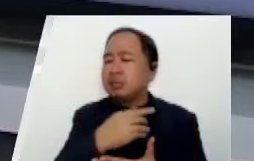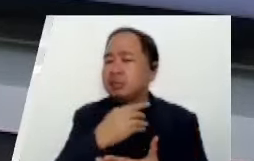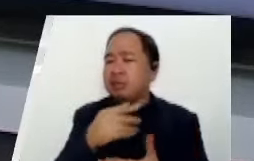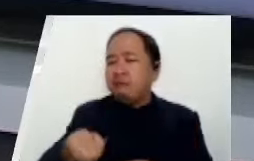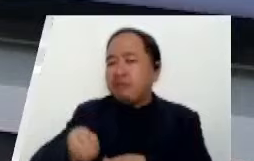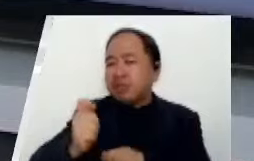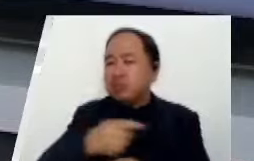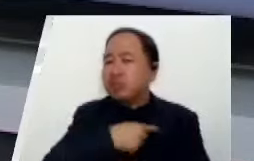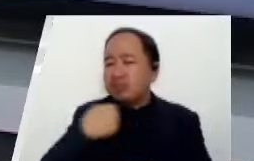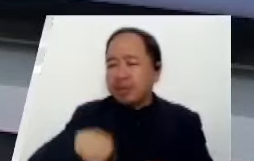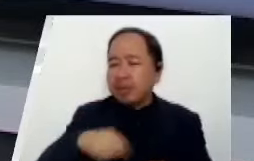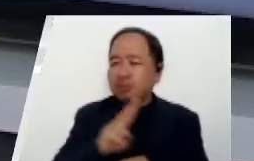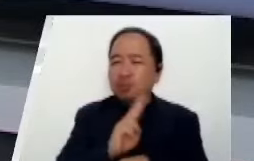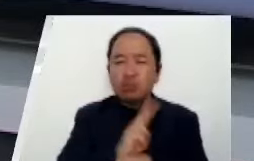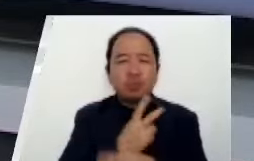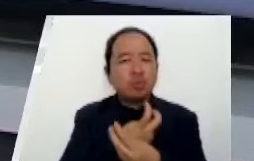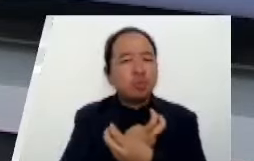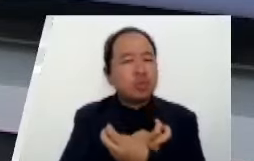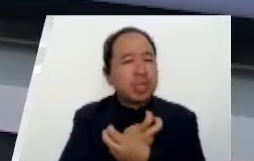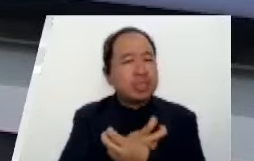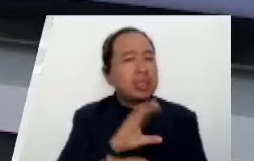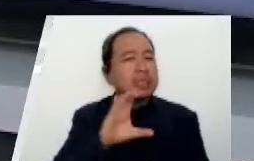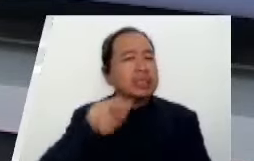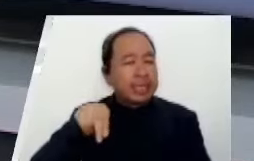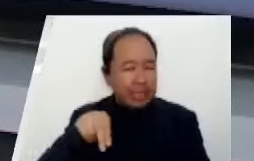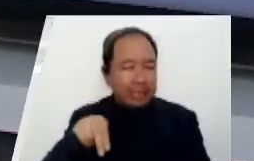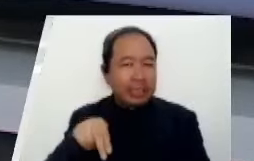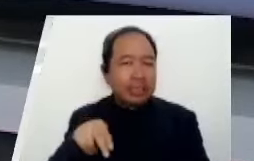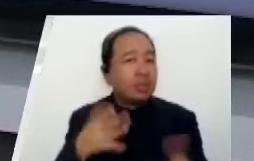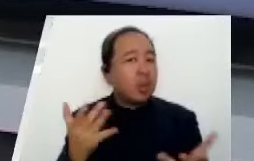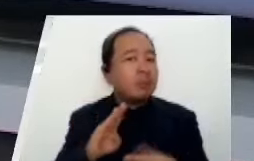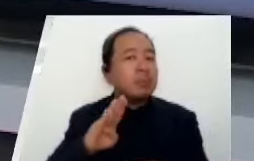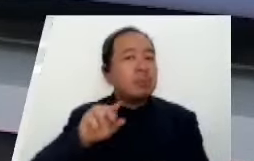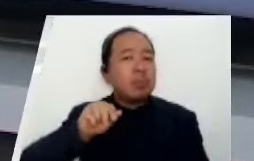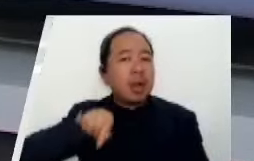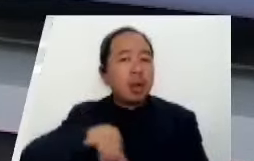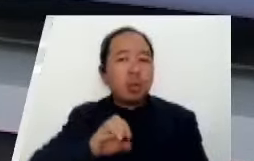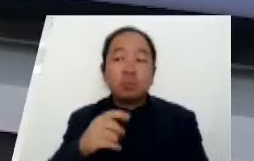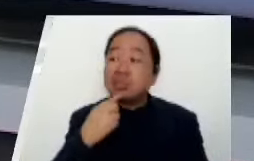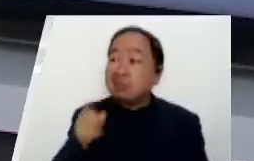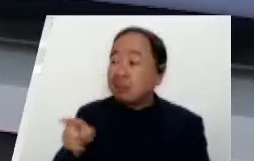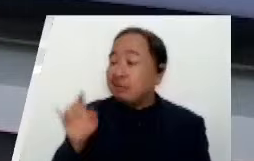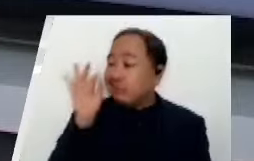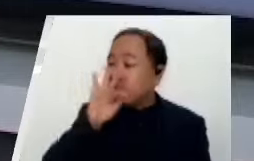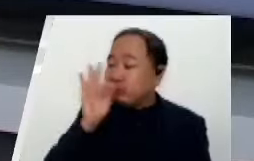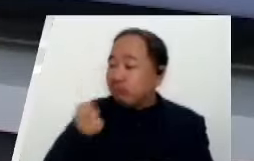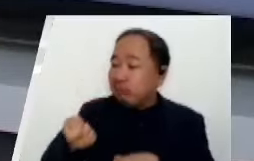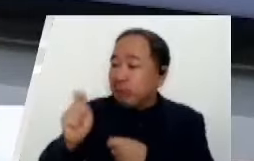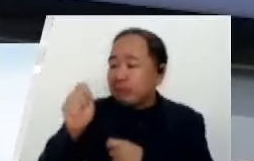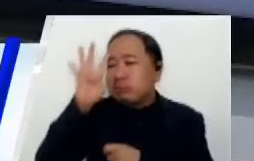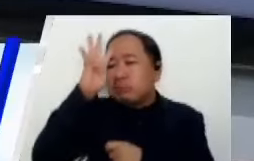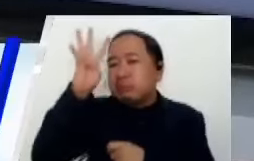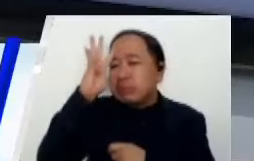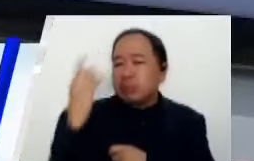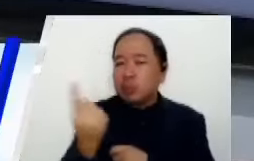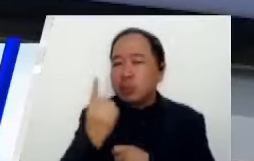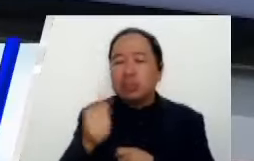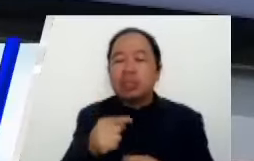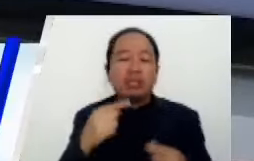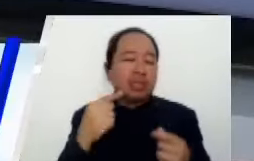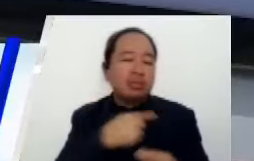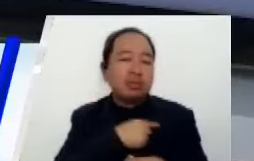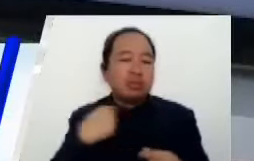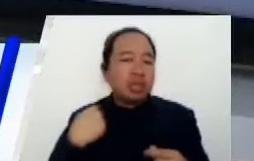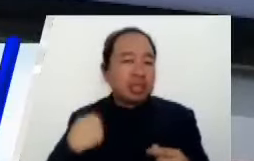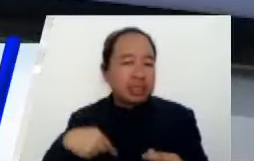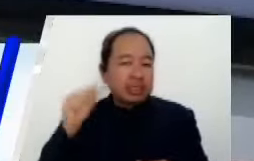de Masinloc. Sheer fabrication o imbento raw ang alegasyon. Pinahahalagahan din daw ng Chinese government ang